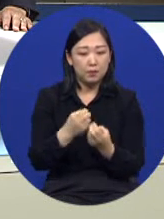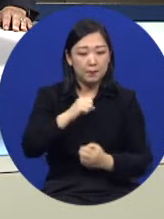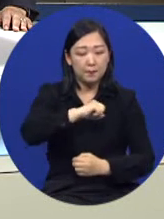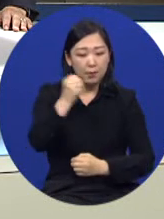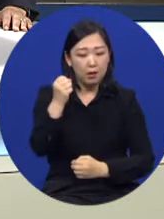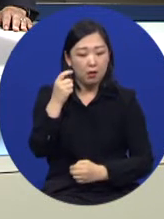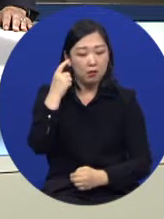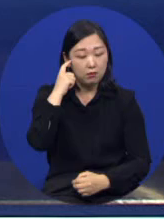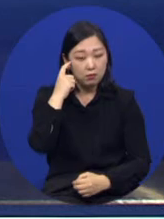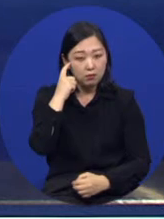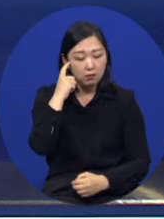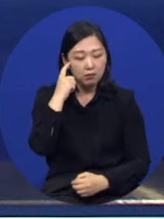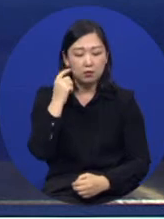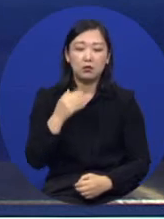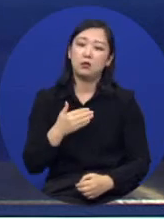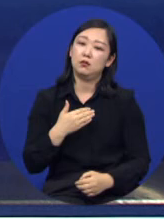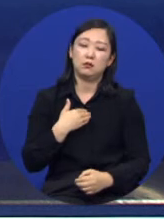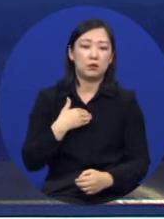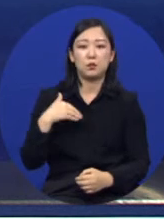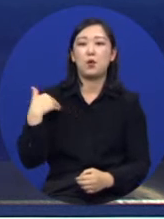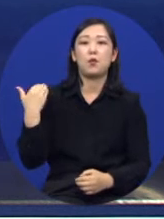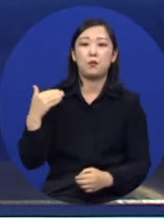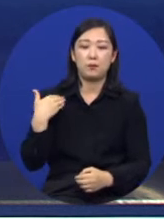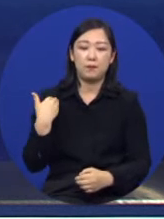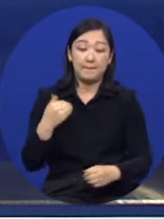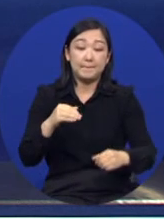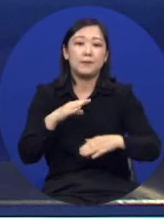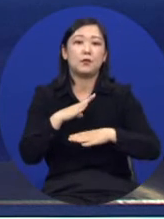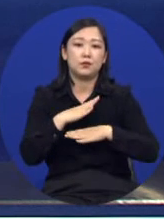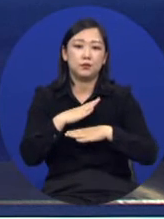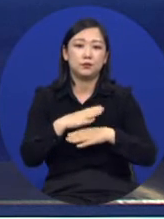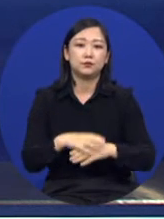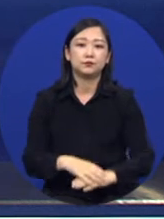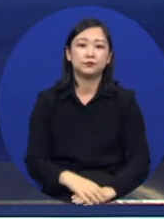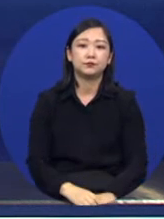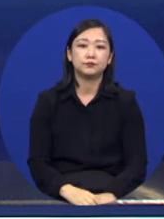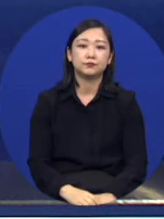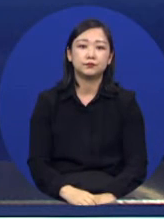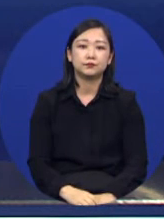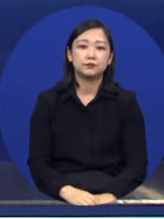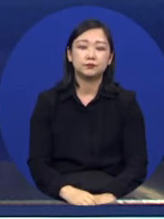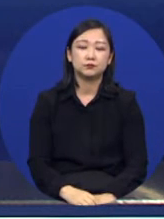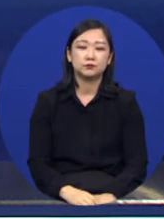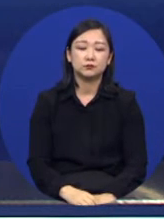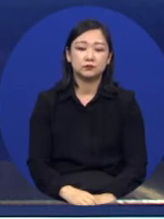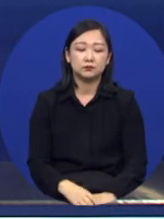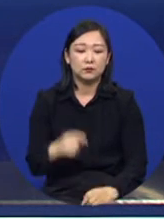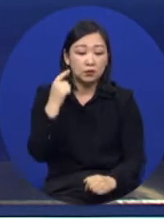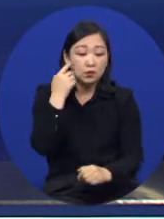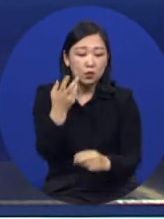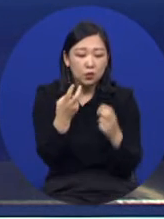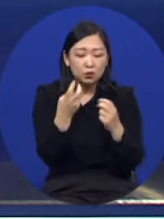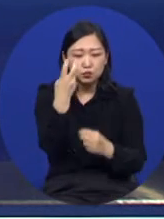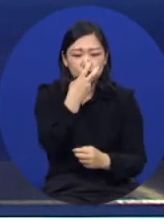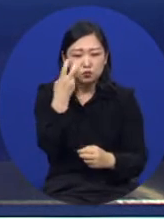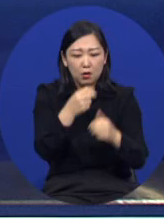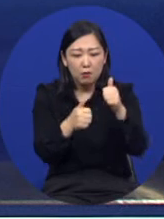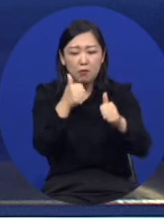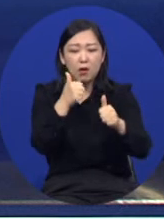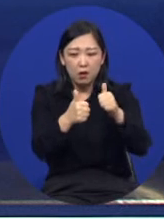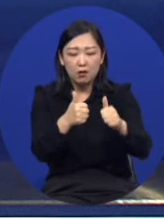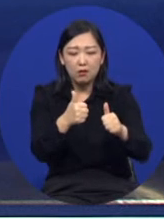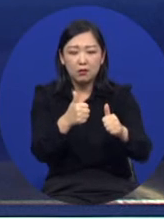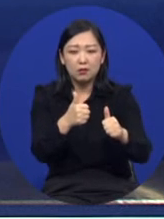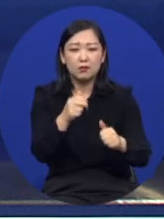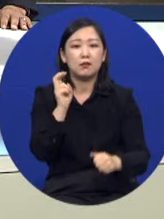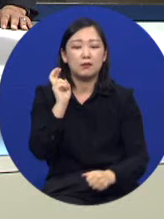예상을 하셨나요? 저도 전혀 예상치 못 깜짝 놀랐습니다. 네. 예, 워낙 여론조사에서 박빙이었죠. 예, 박빙으로 생각을 했거든요.